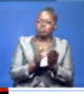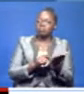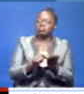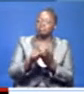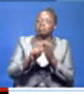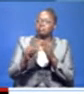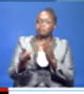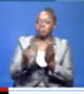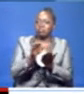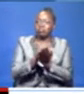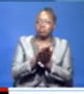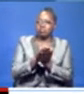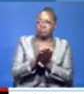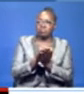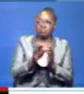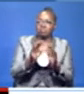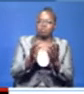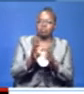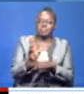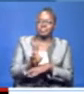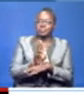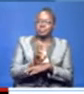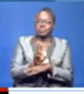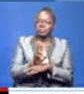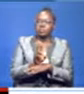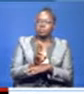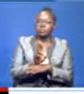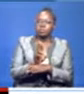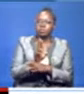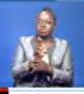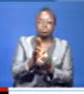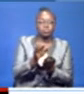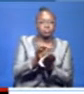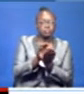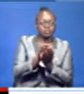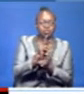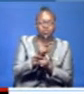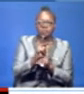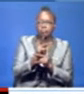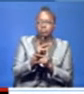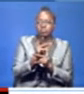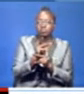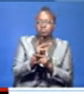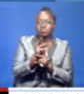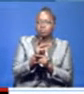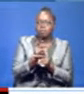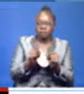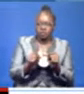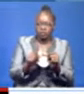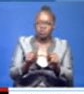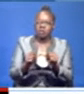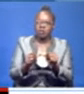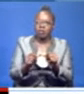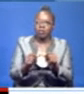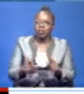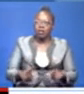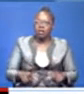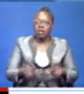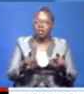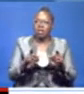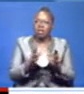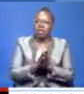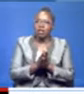mbegu itaweza kutumia mbegu zilizohifadhiwa kurejesha uwepo wa mimea hiyo. Xinjiang ukiwa